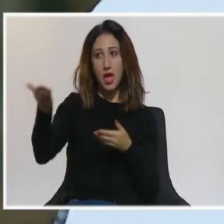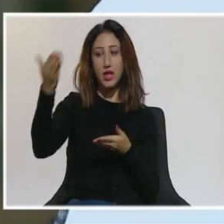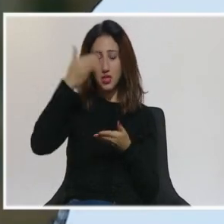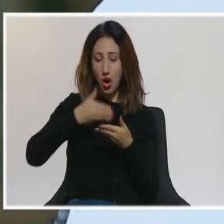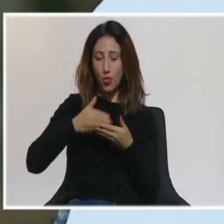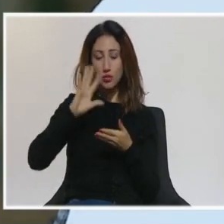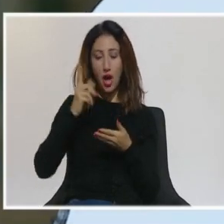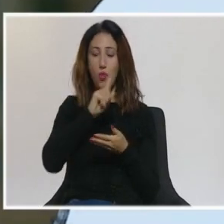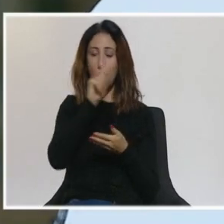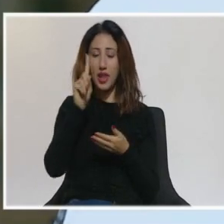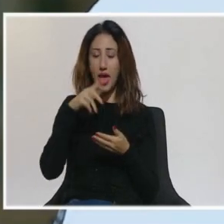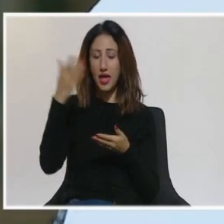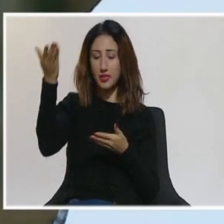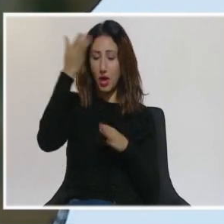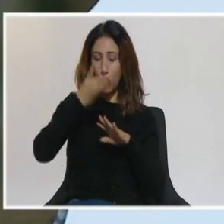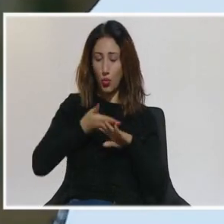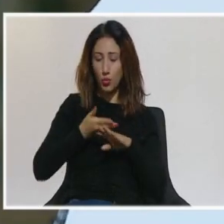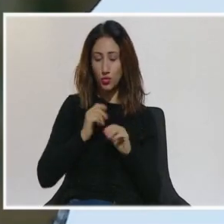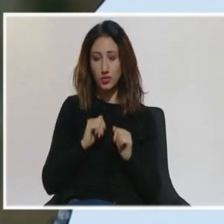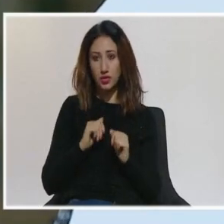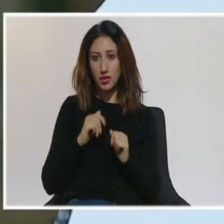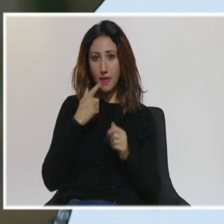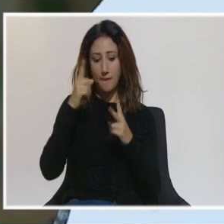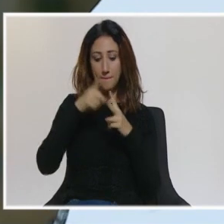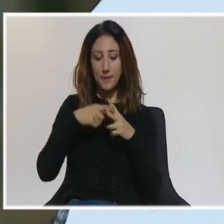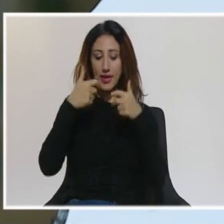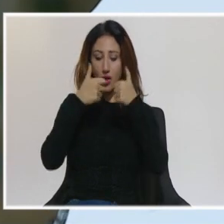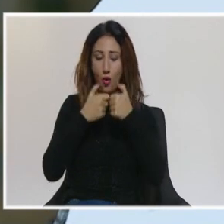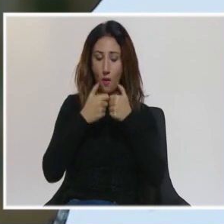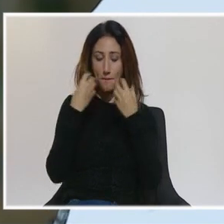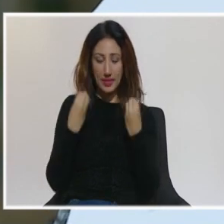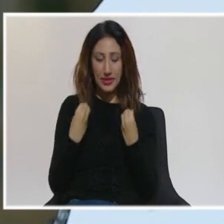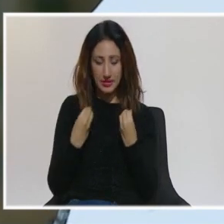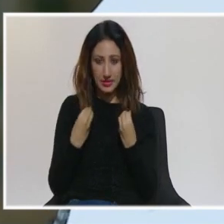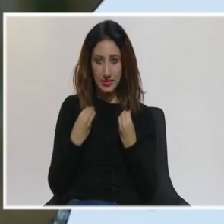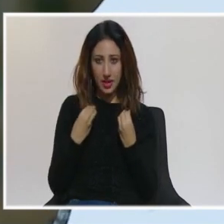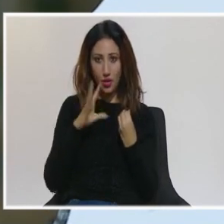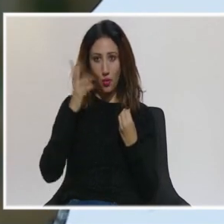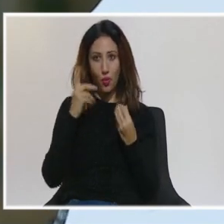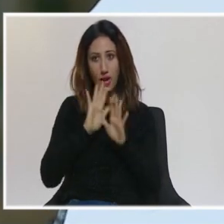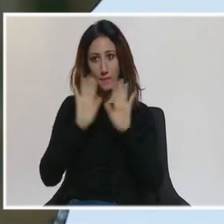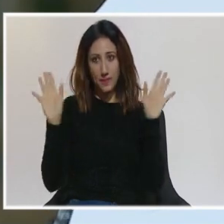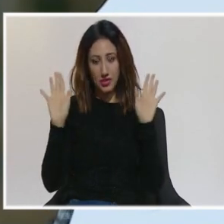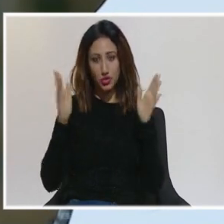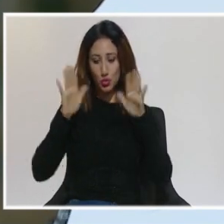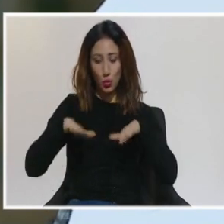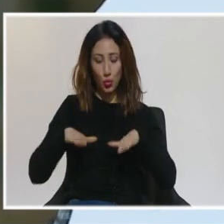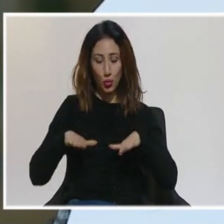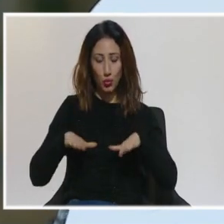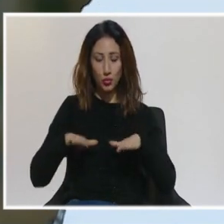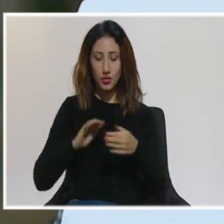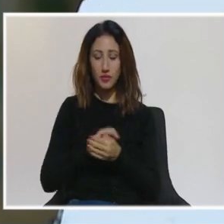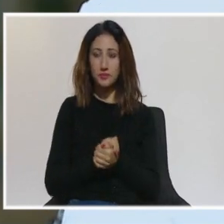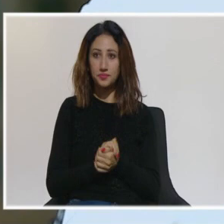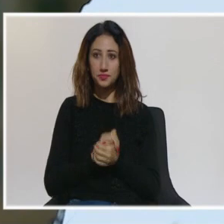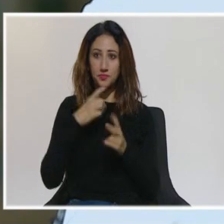نعود، بين الحب لسه ولا ما عادش ليه وجود،